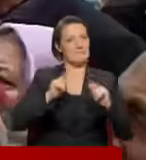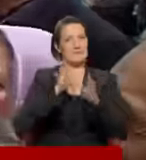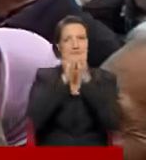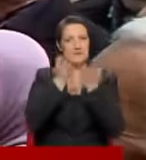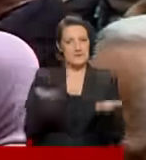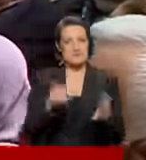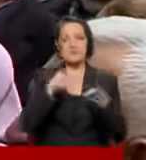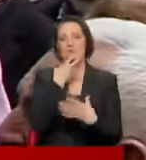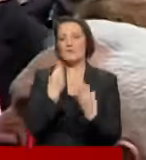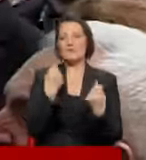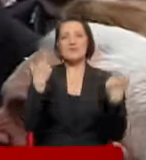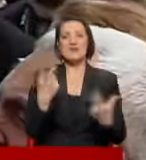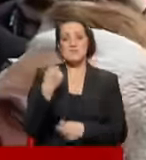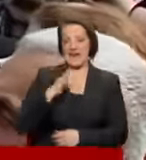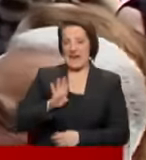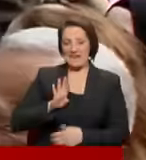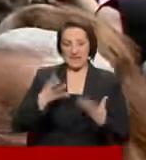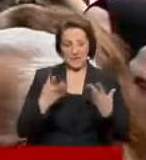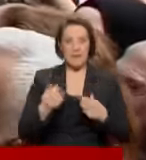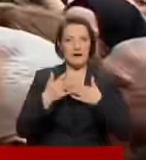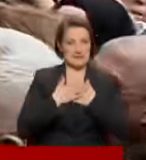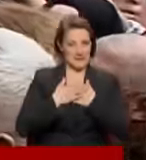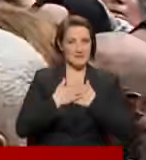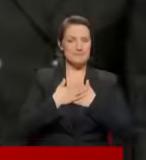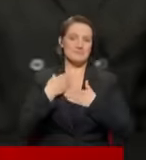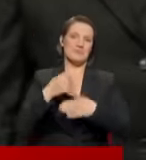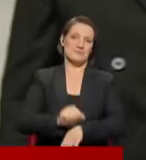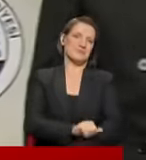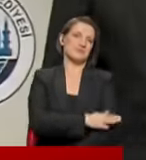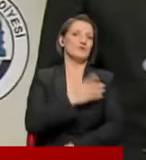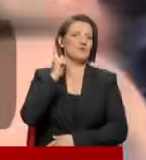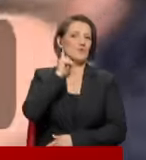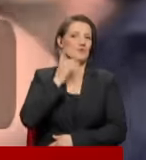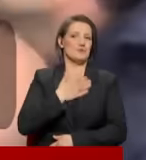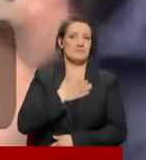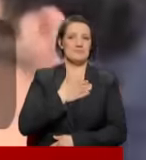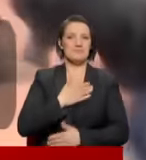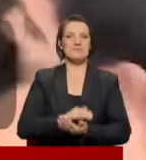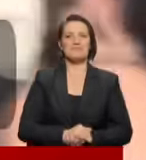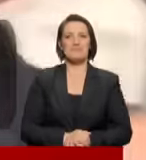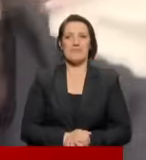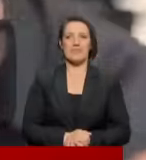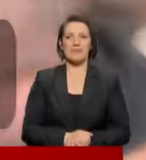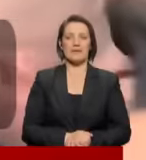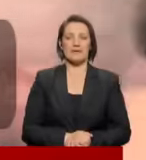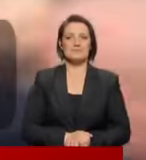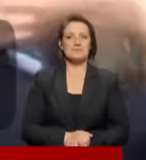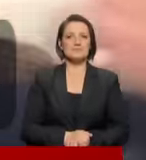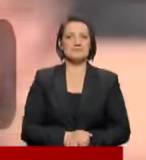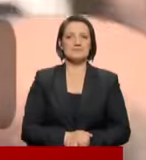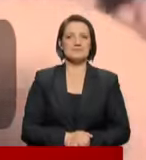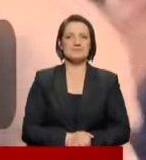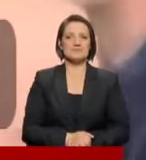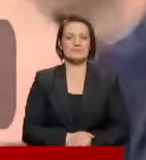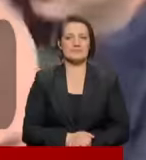biliyorum. Bu güzel şehrin bir evladı olmaktan gurur duyuyorum. Bana 17 kişi var, nasıl mücadele etti? Senin